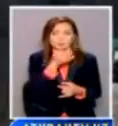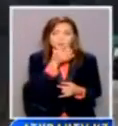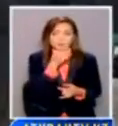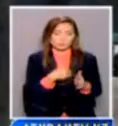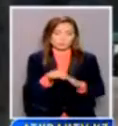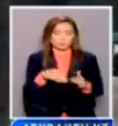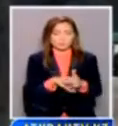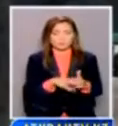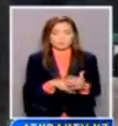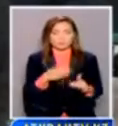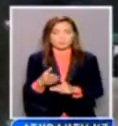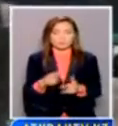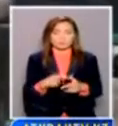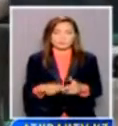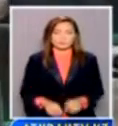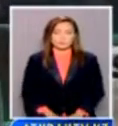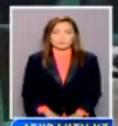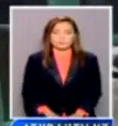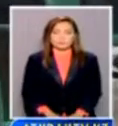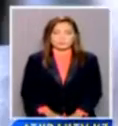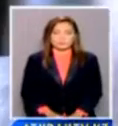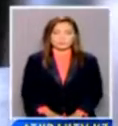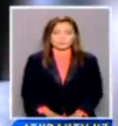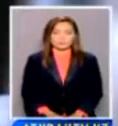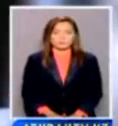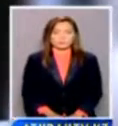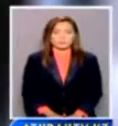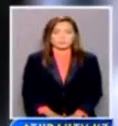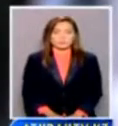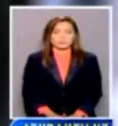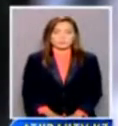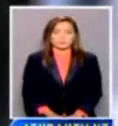или лучше думать о будущем. Салтанат Мурадқызы, Артур Ботпанов, телеканал Атырау.